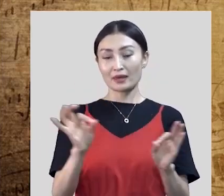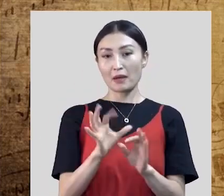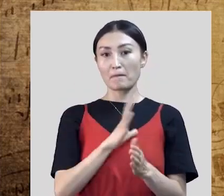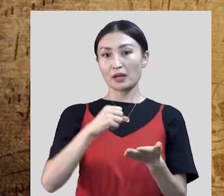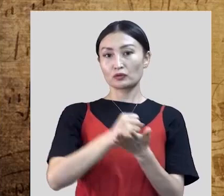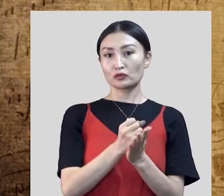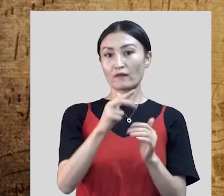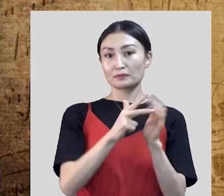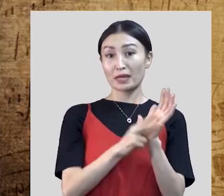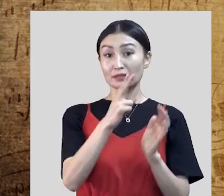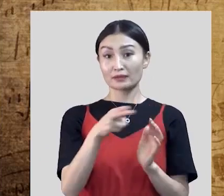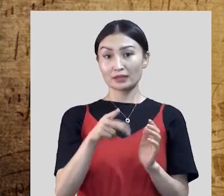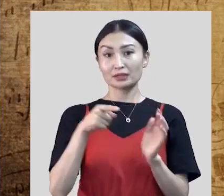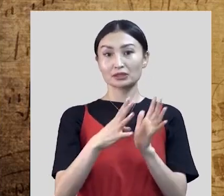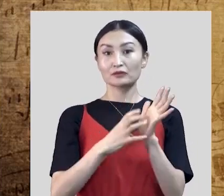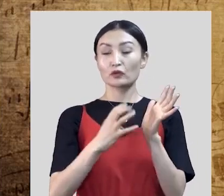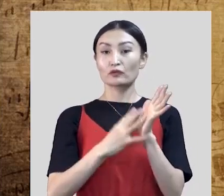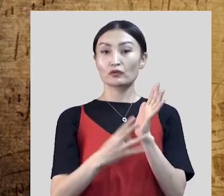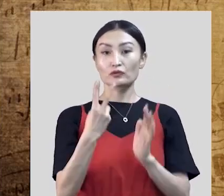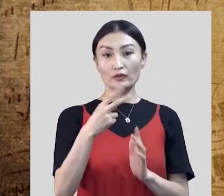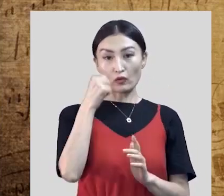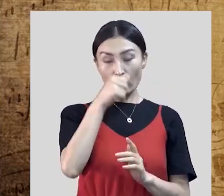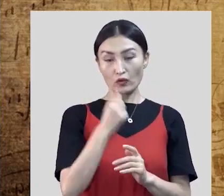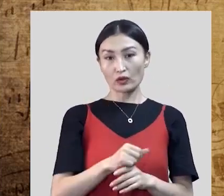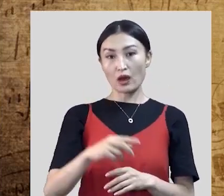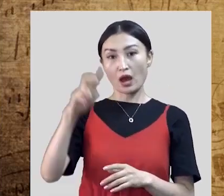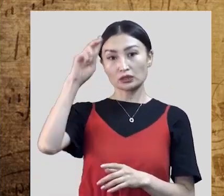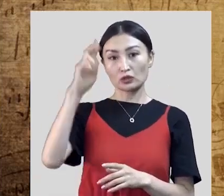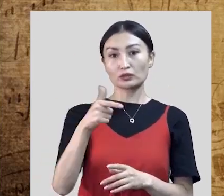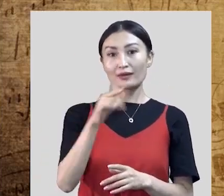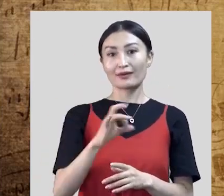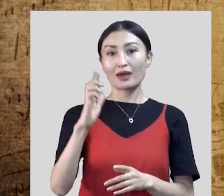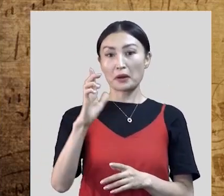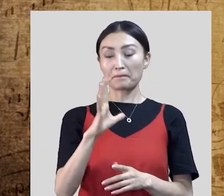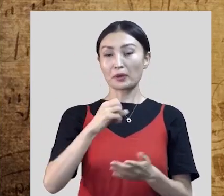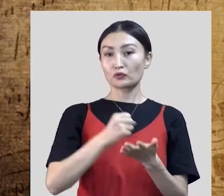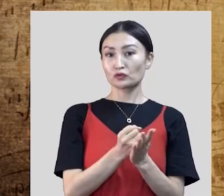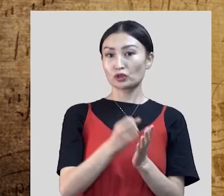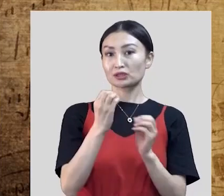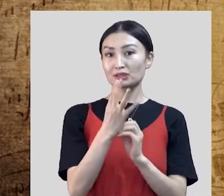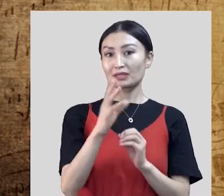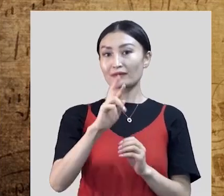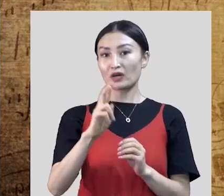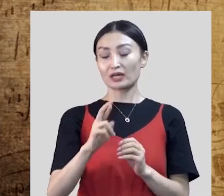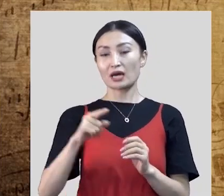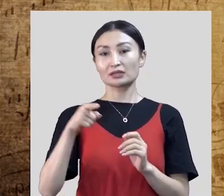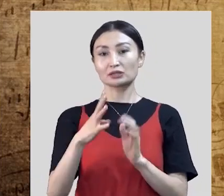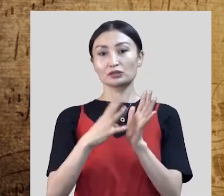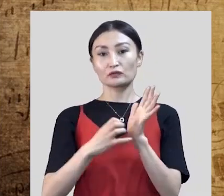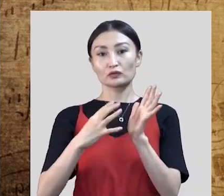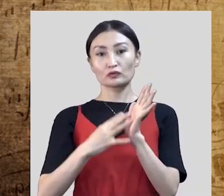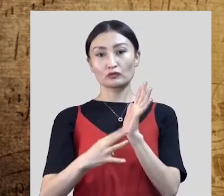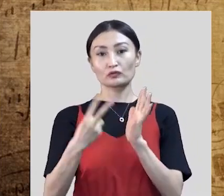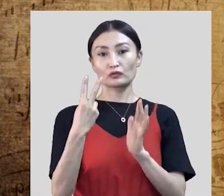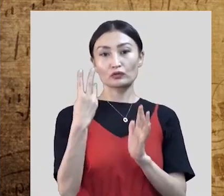утвержден 18 декабря 1992 года. Государственный герб утвержден 14